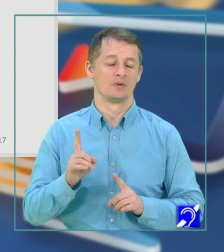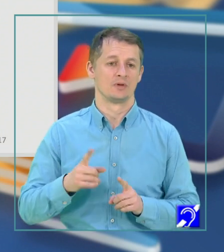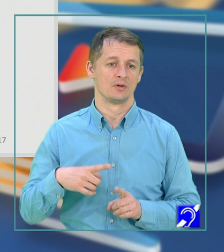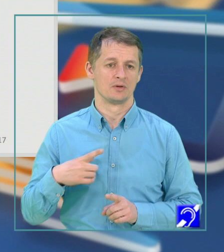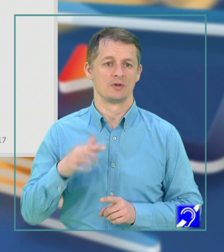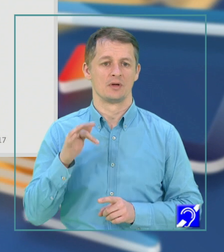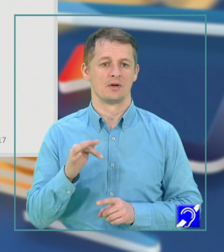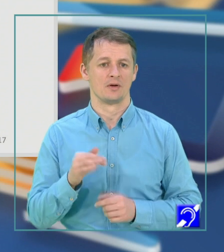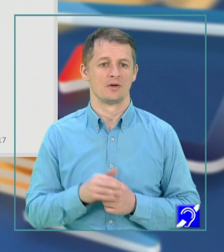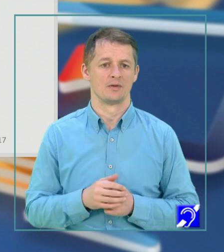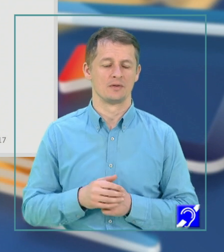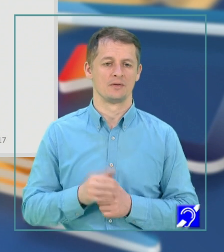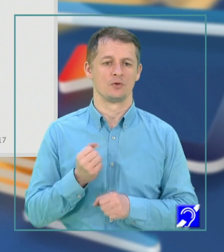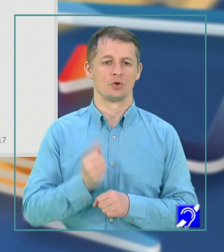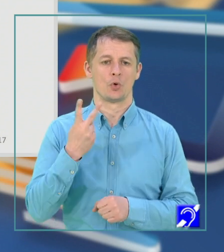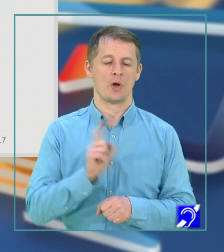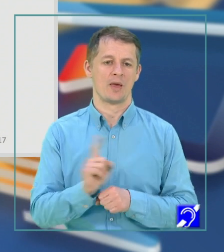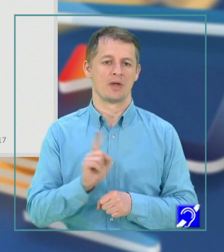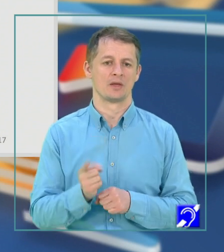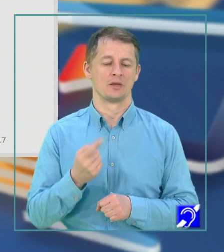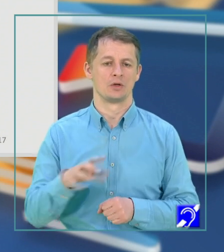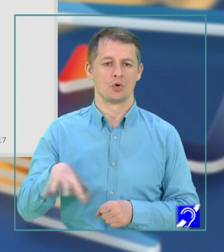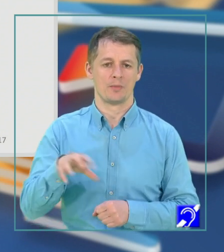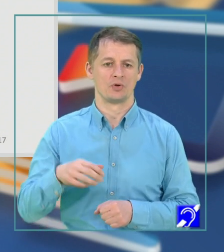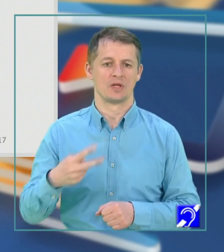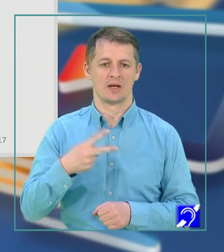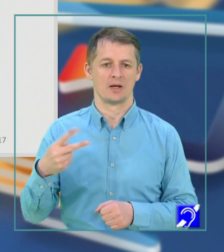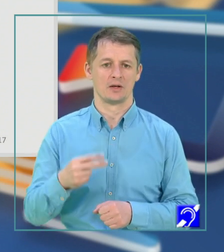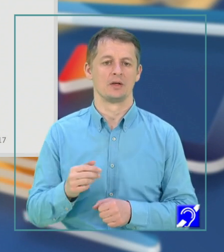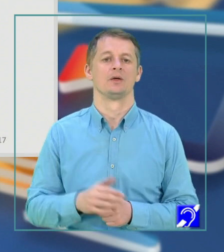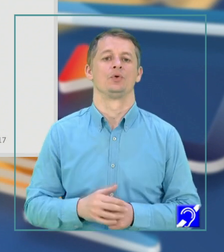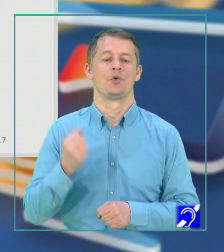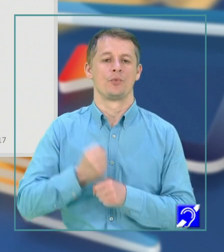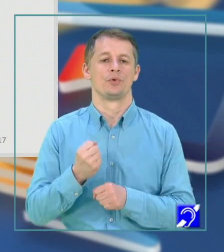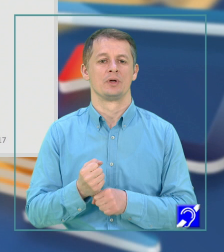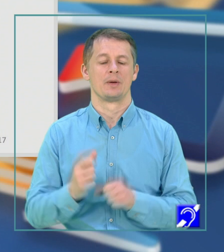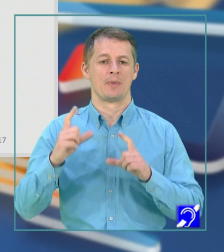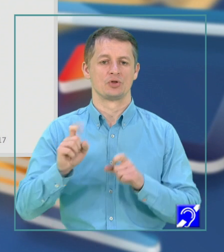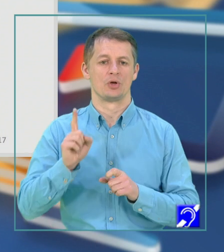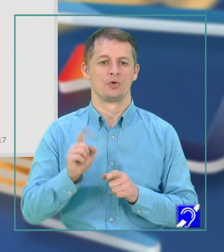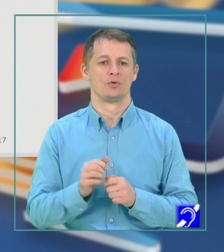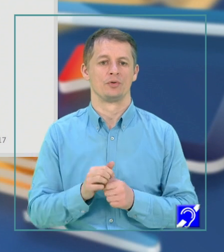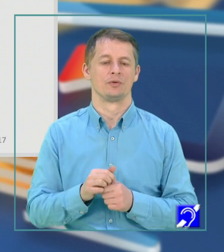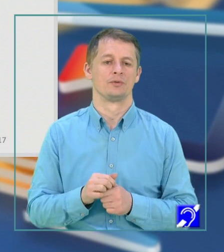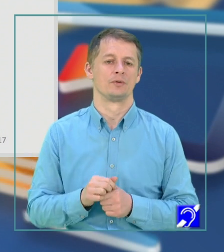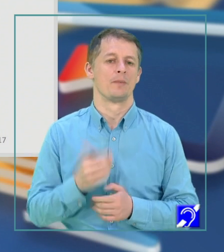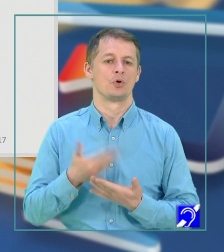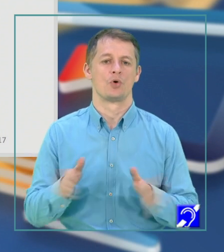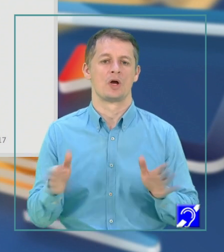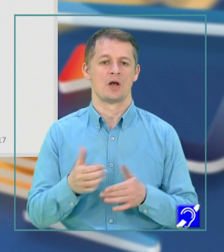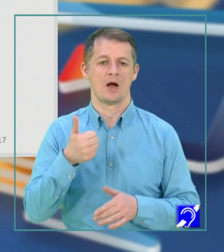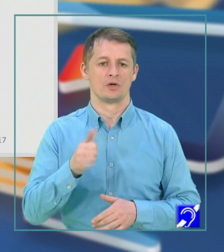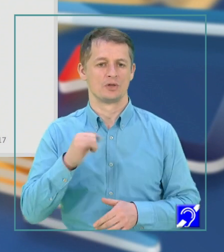f de un compus de două elemente din domeniu este egal cu compunerea imaginilor lor în codomeniu pentru oricare A